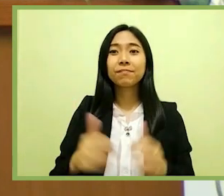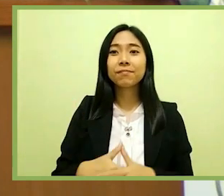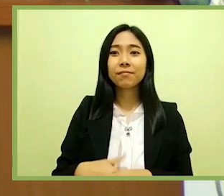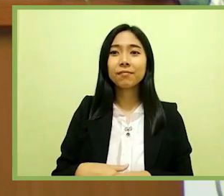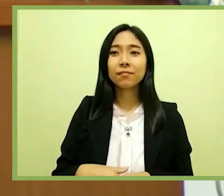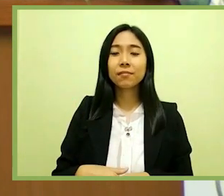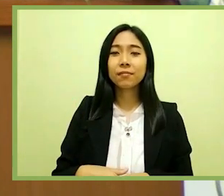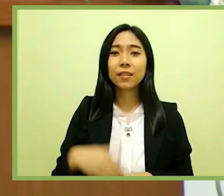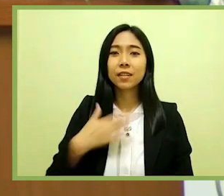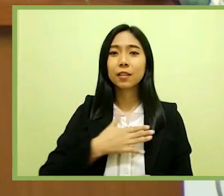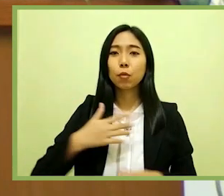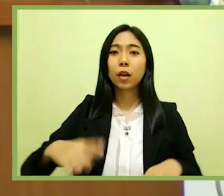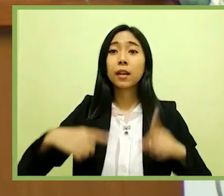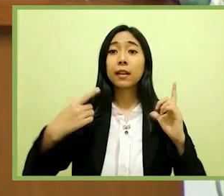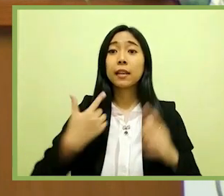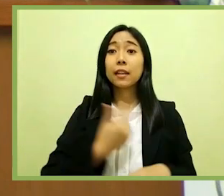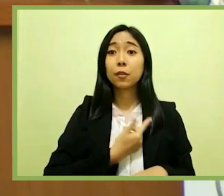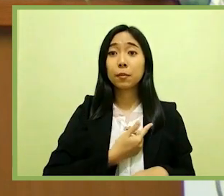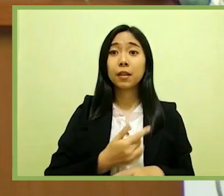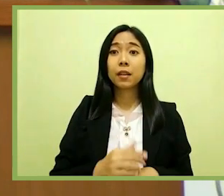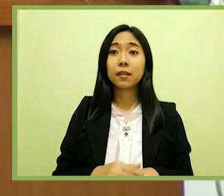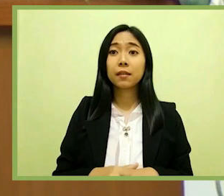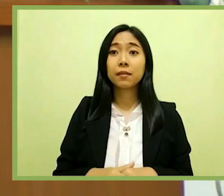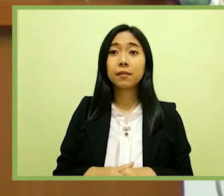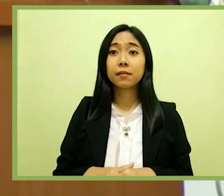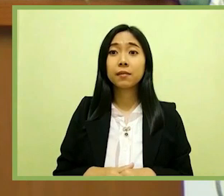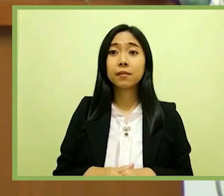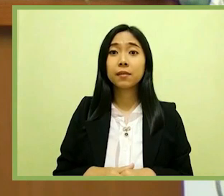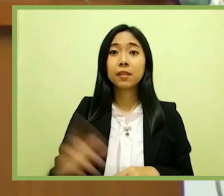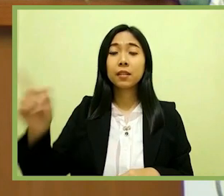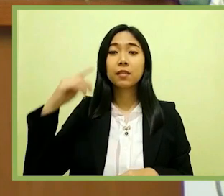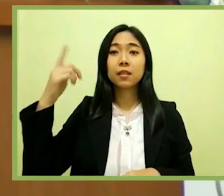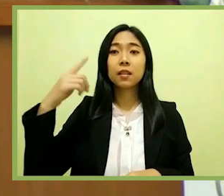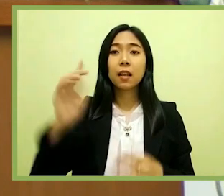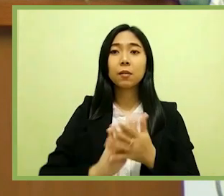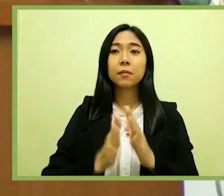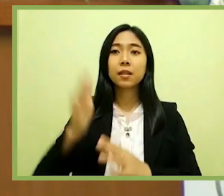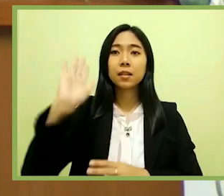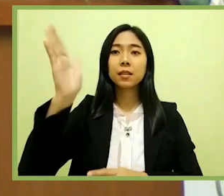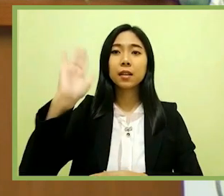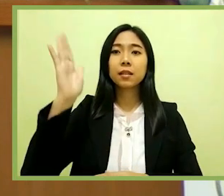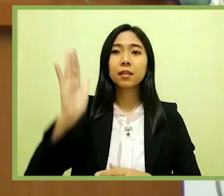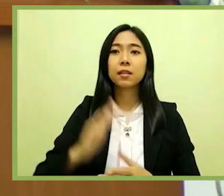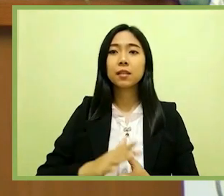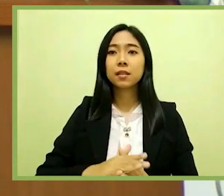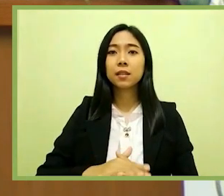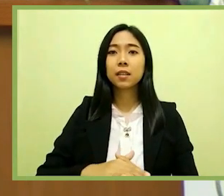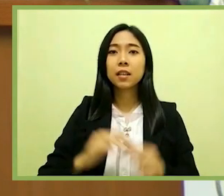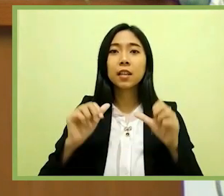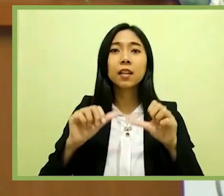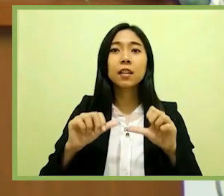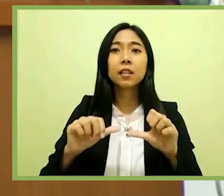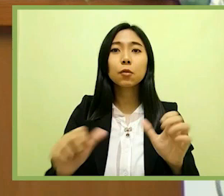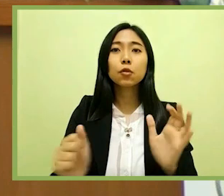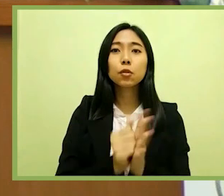Semoga kehadiran kita sebagai orang percaya senantiasa menjadi saksi yang